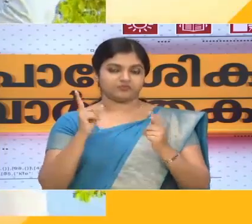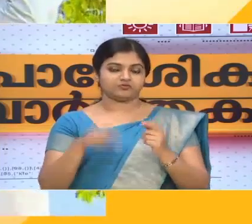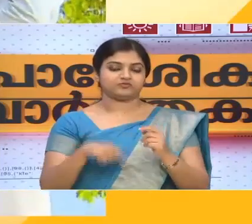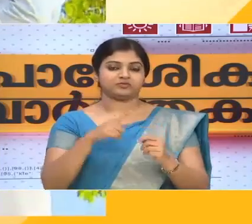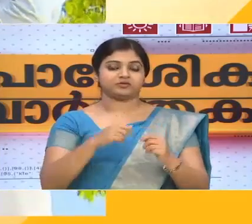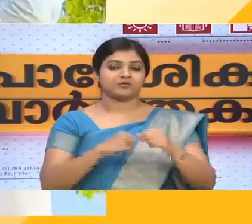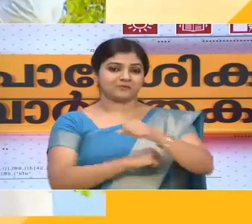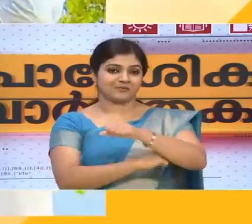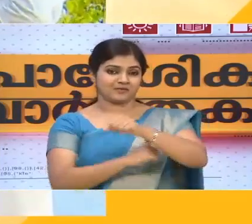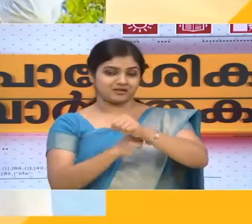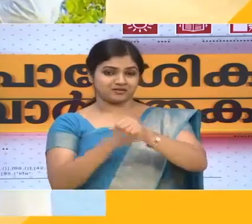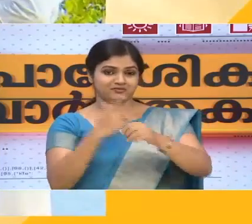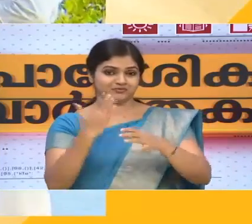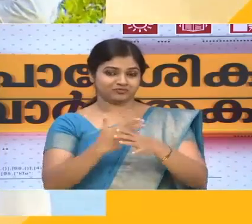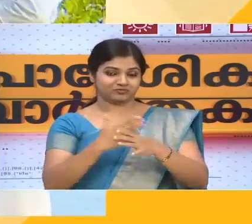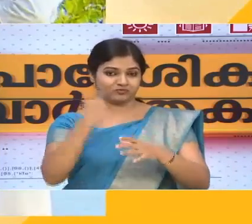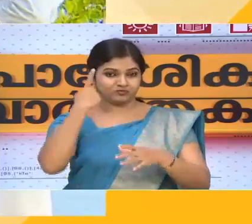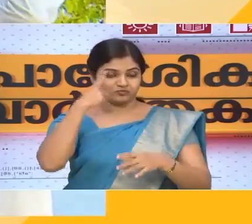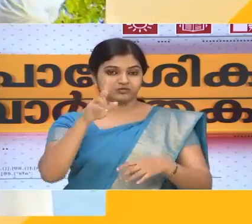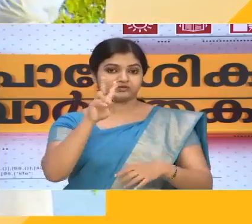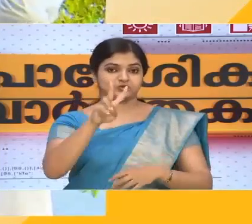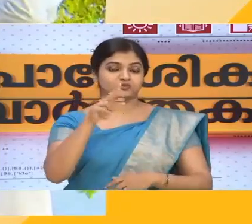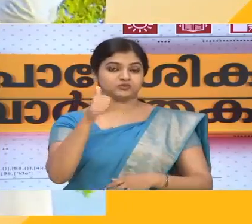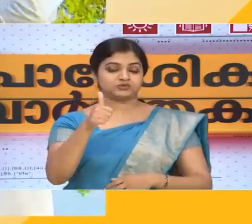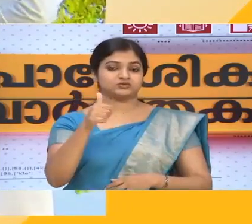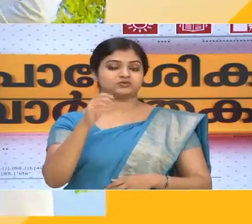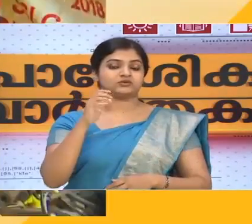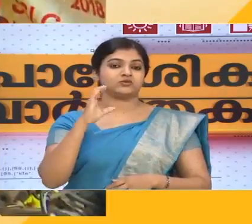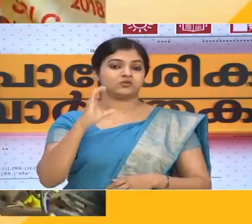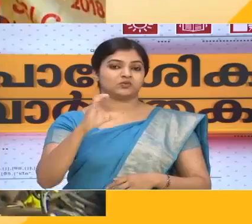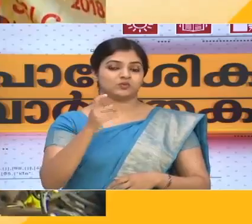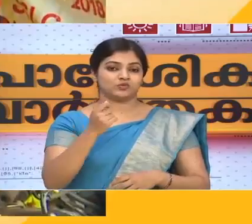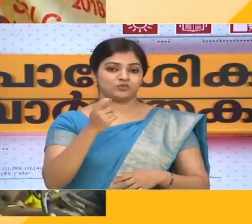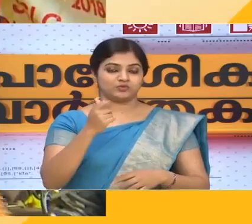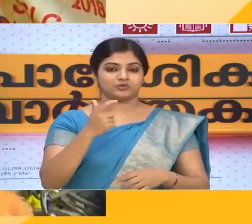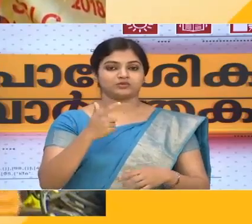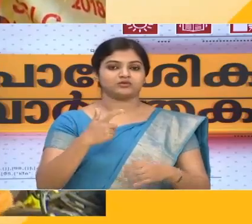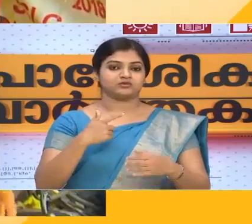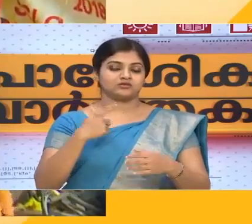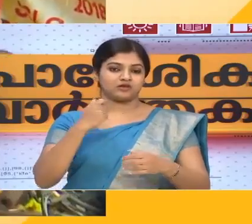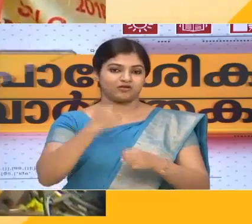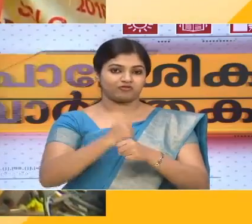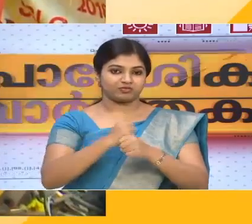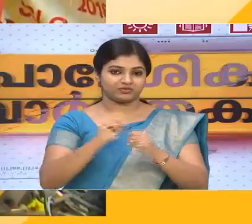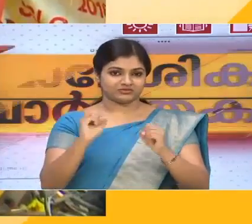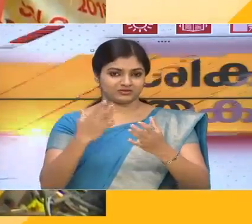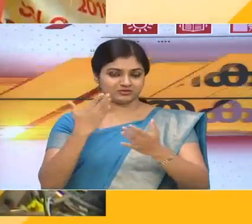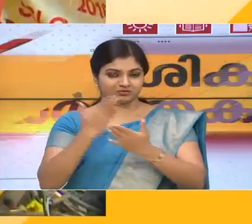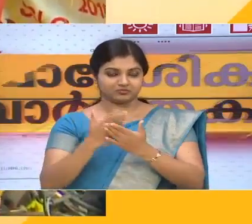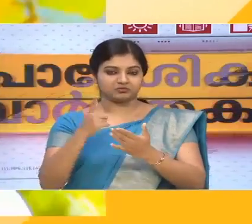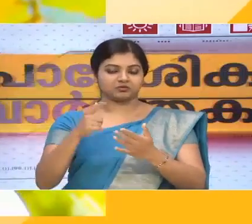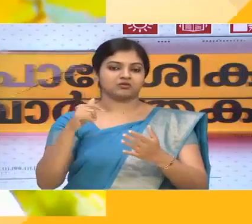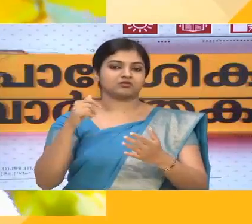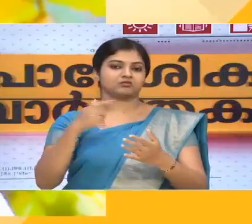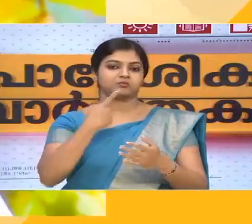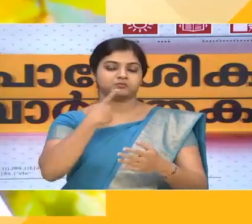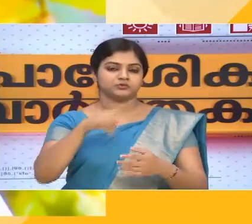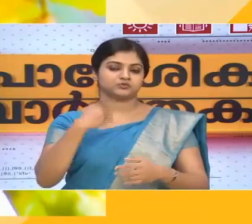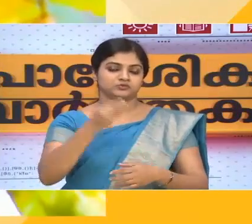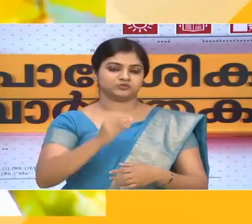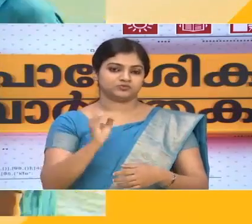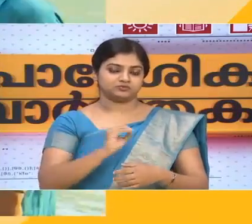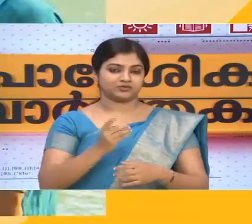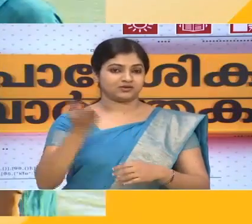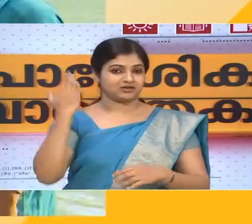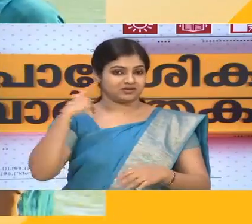നിർമ്മിക്കുന്നതിനായി 26 കോടിയുടെ പദ്ധതി സർക്കാർ നബാർഡിന് മുന്നിൽ വെച്ചെങ്കിലും അംഗീകാരം ലഭിച്ചില്ല. കഴിഞ്ഞ സർക്കാരിന്റെ കാലത്ത് ബജറ്റിൽ